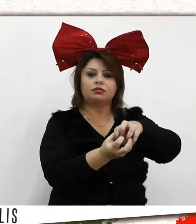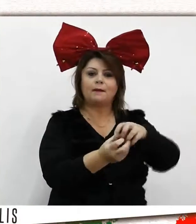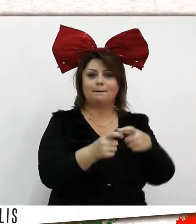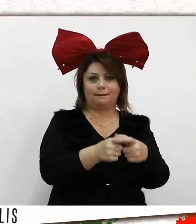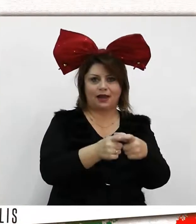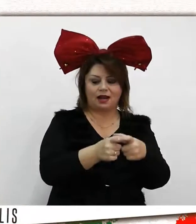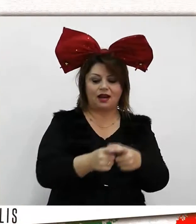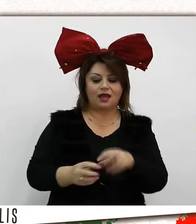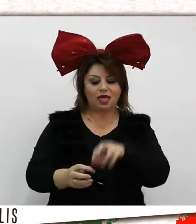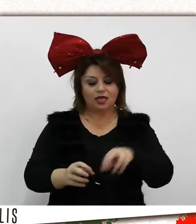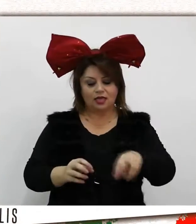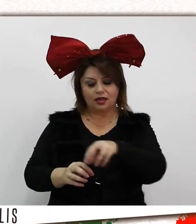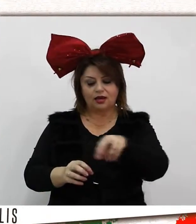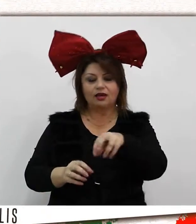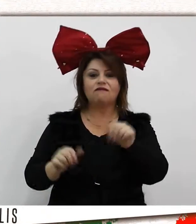componete l'albero.